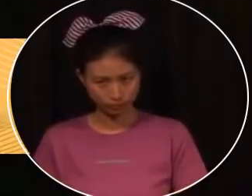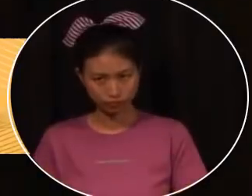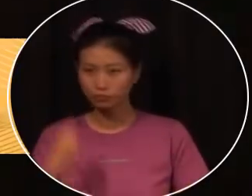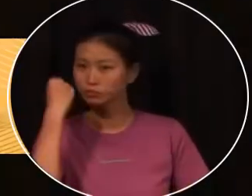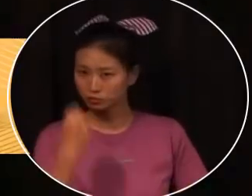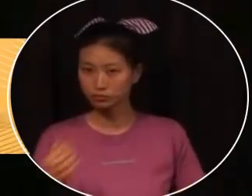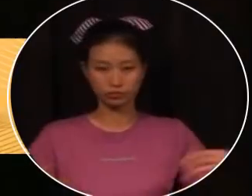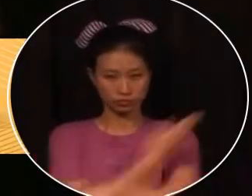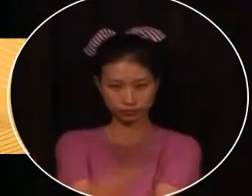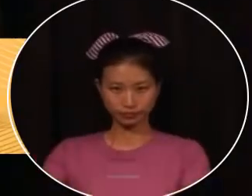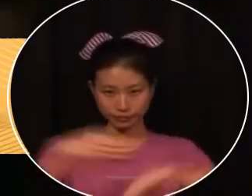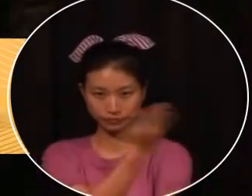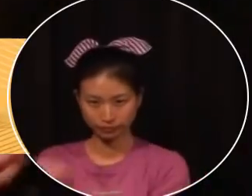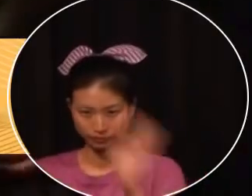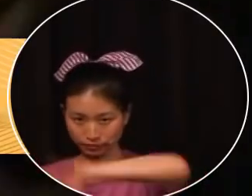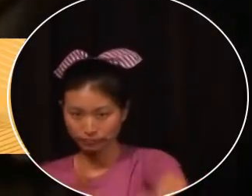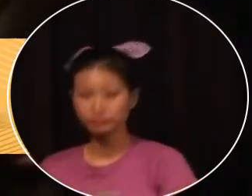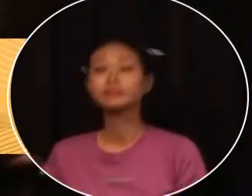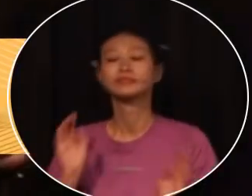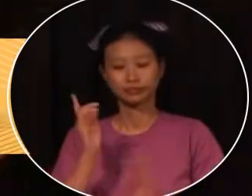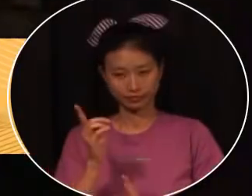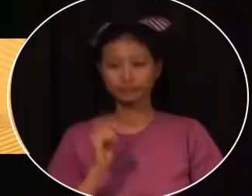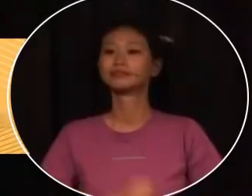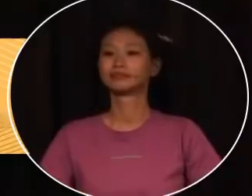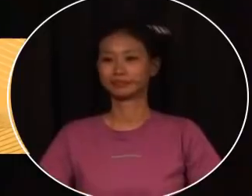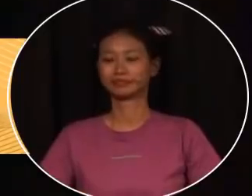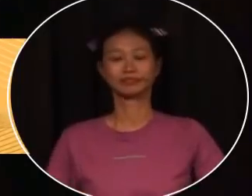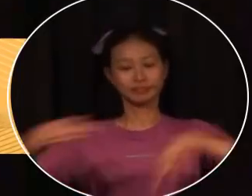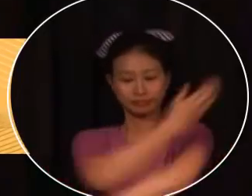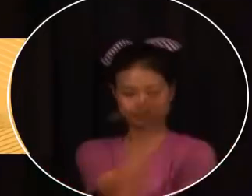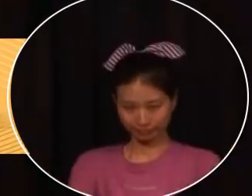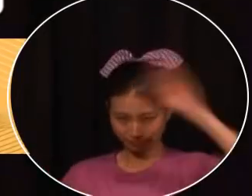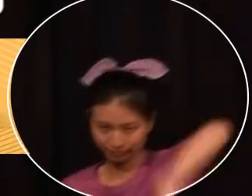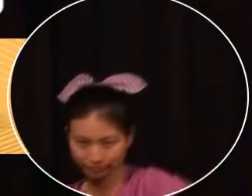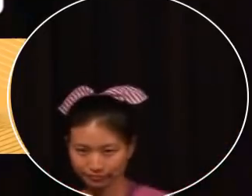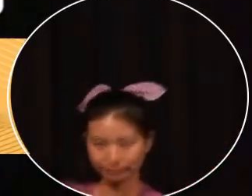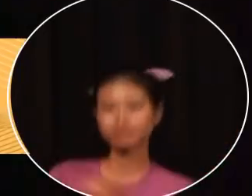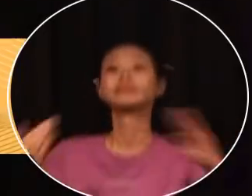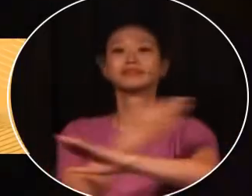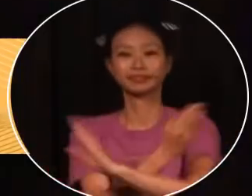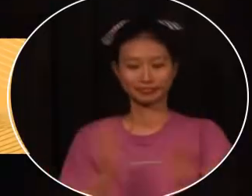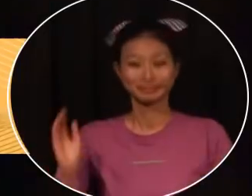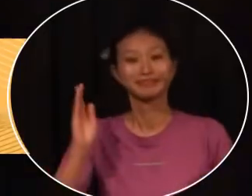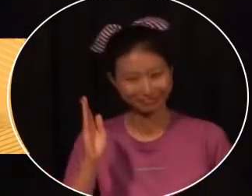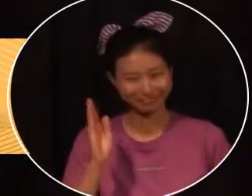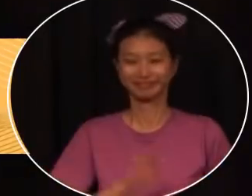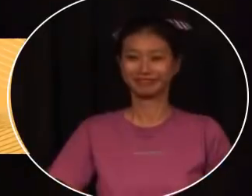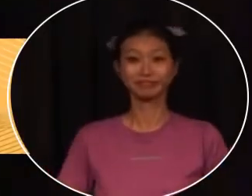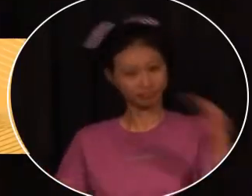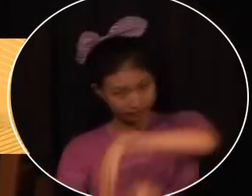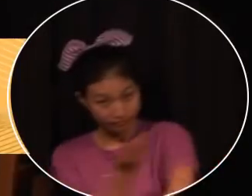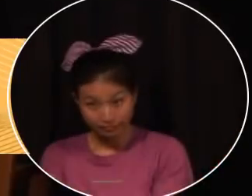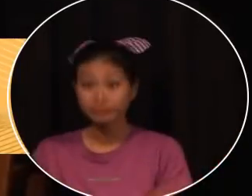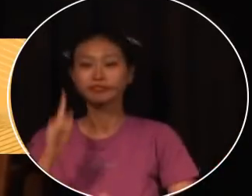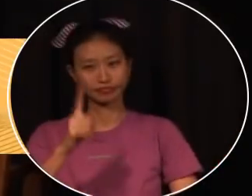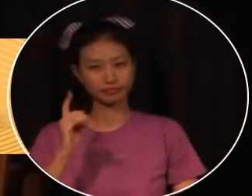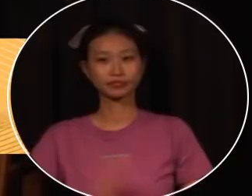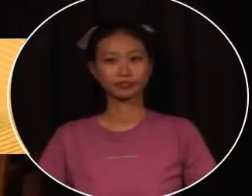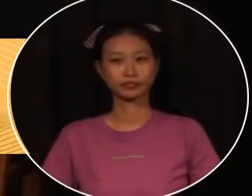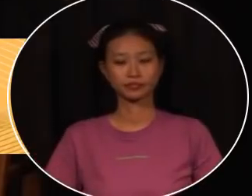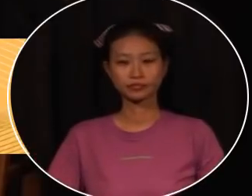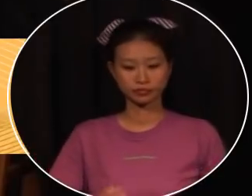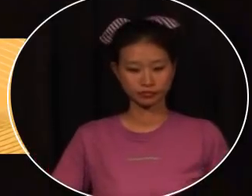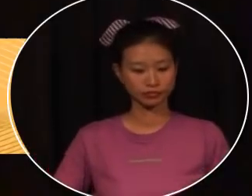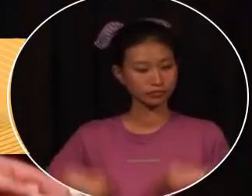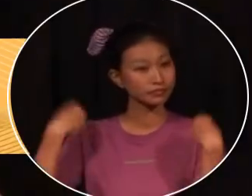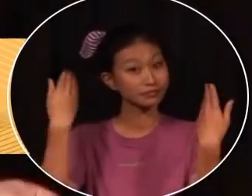库玛玛塔塔，就是这样子写圈啊。我们叫彭彭跟丁满做材料，看到人家彭彭丁